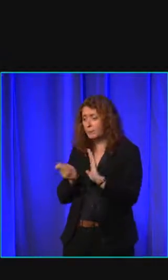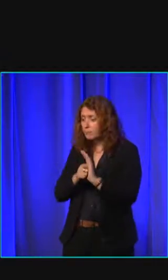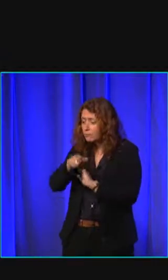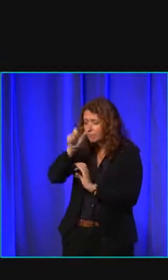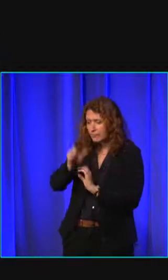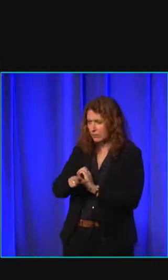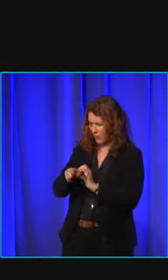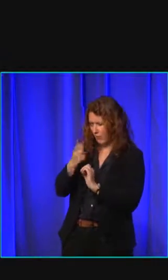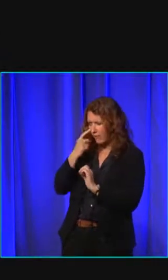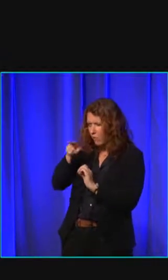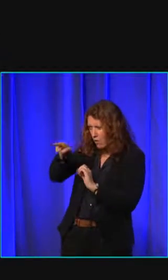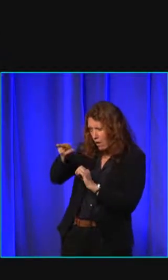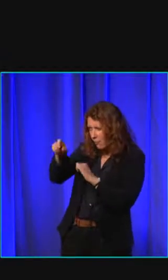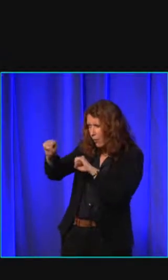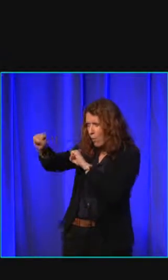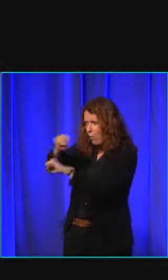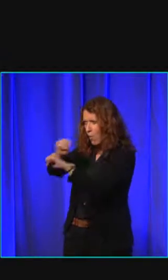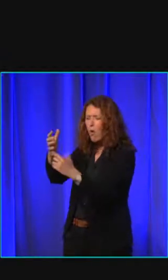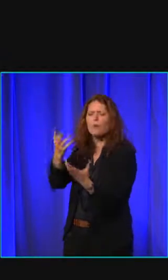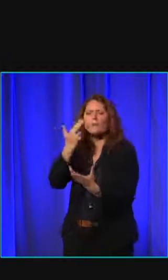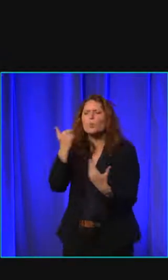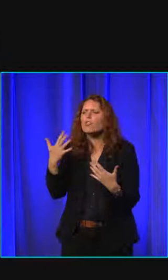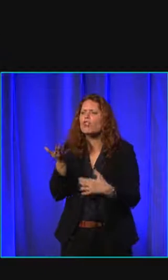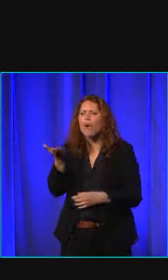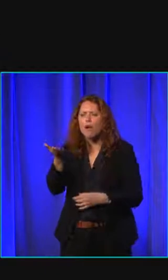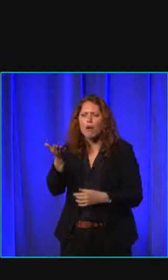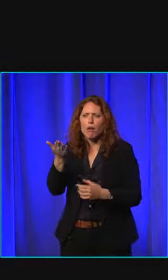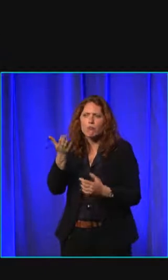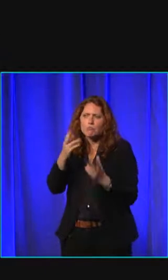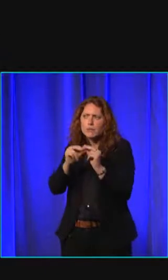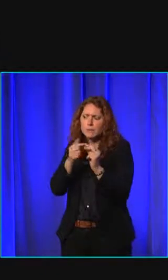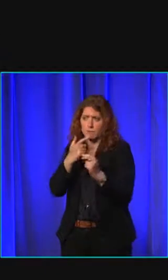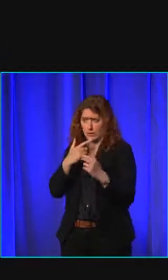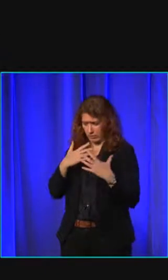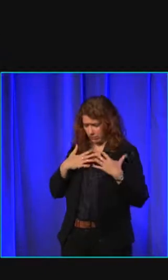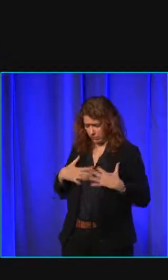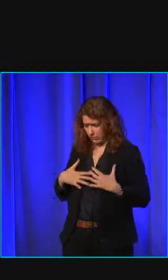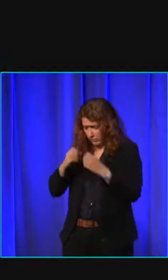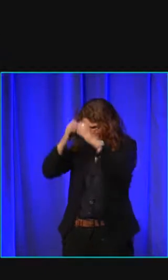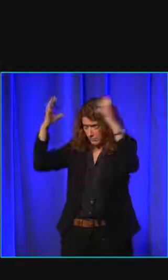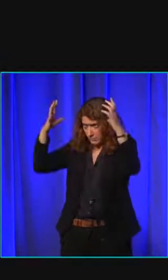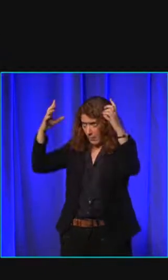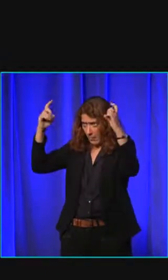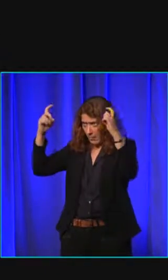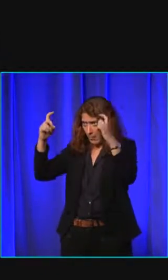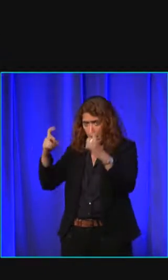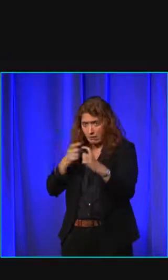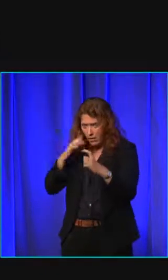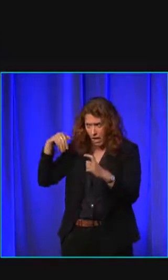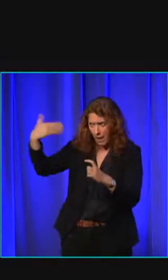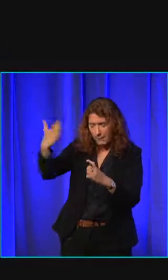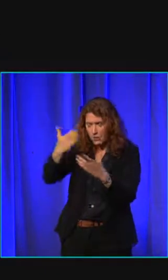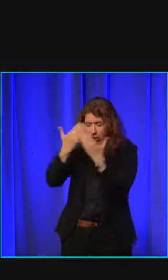mouvements d'autrui. On a vu que les représentations motrices se sont dégradées et que le sportif n'est plus capable d'anticiper ce qui va se passer